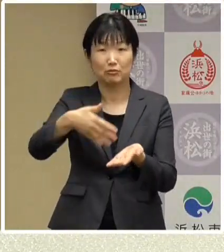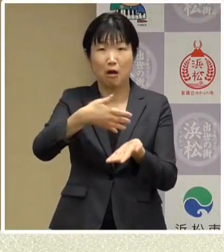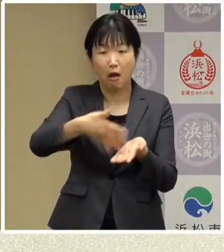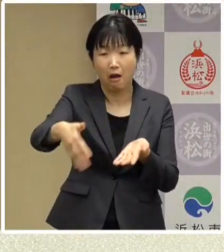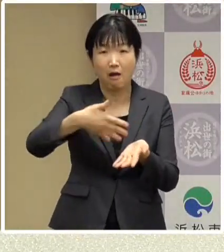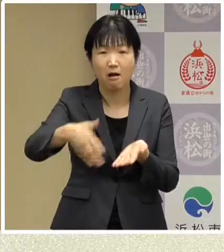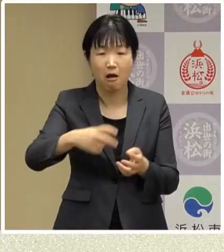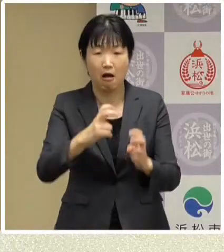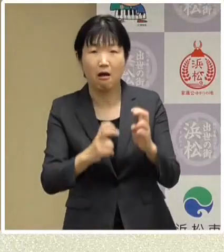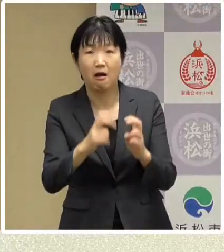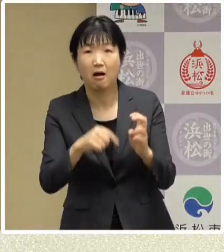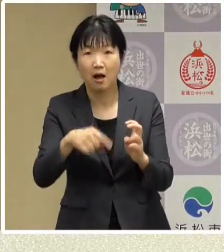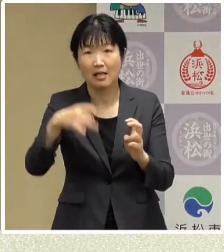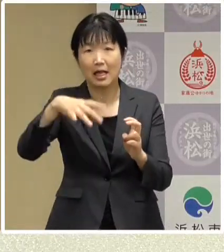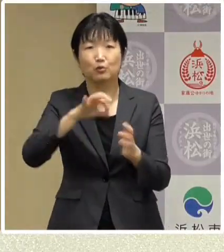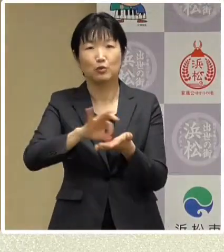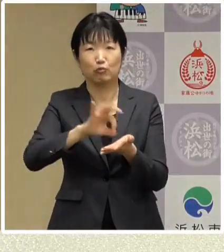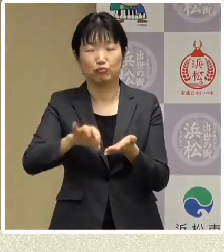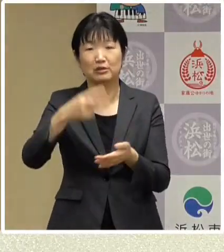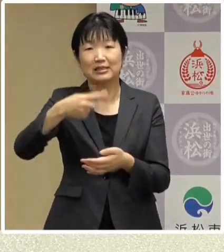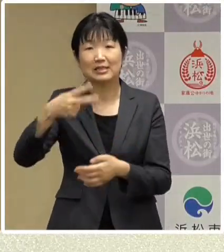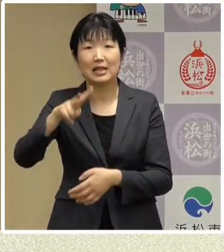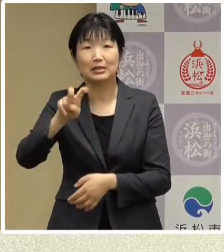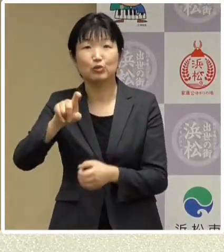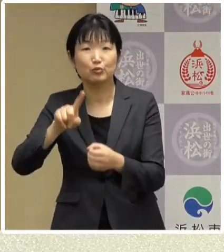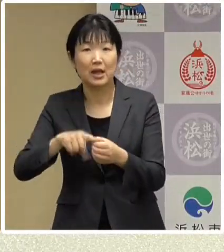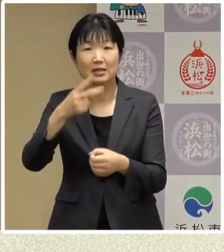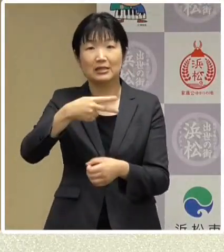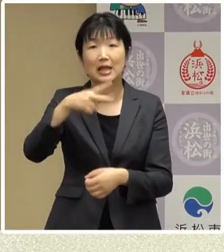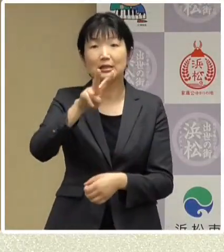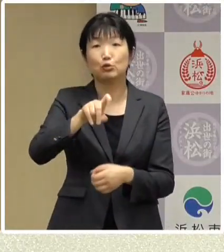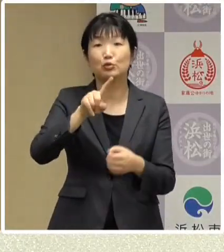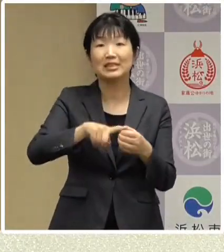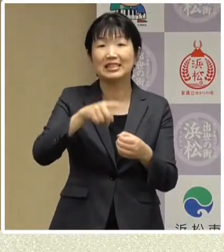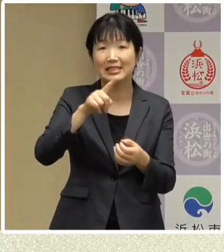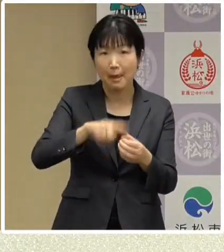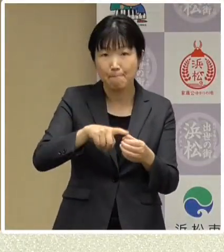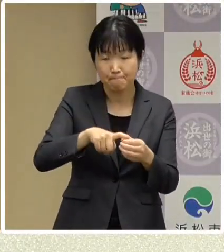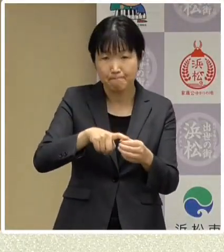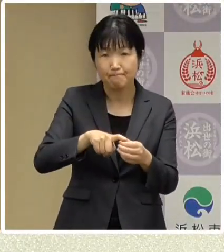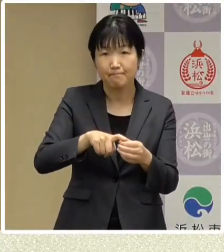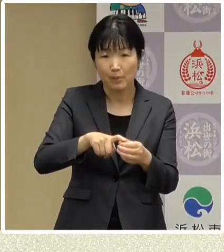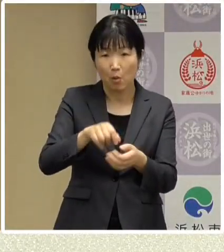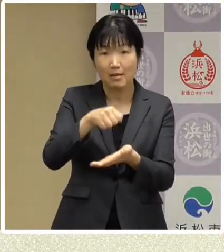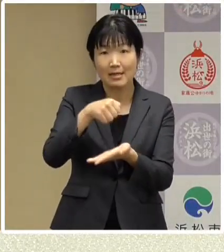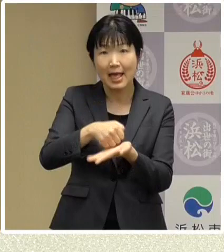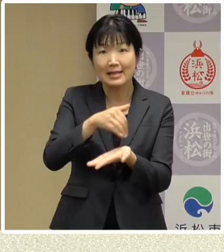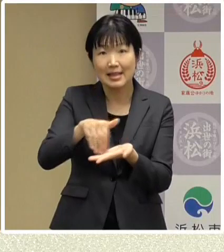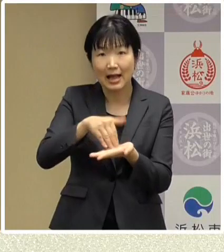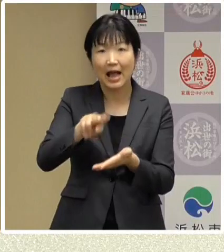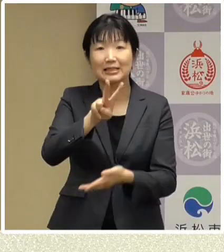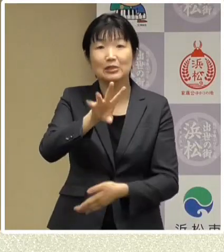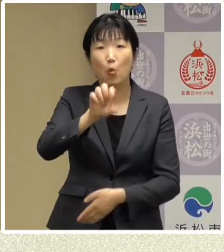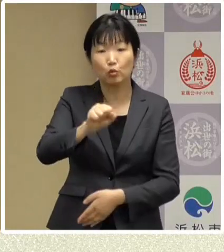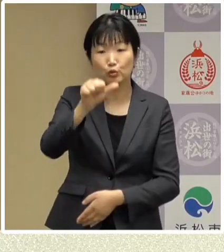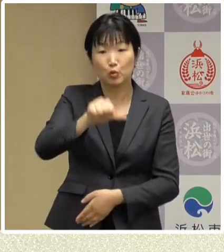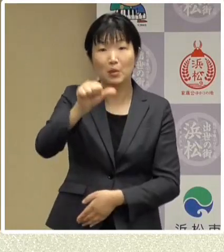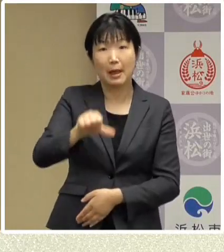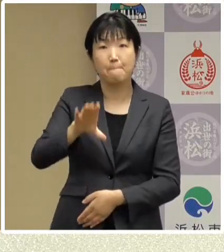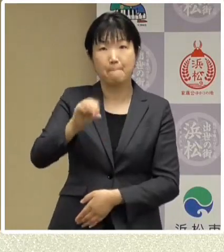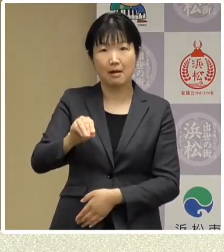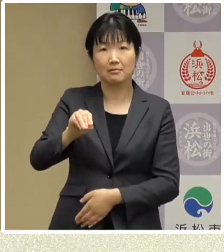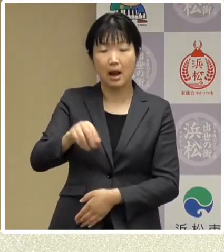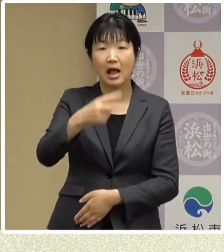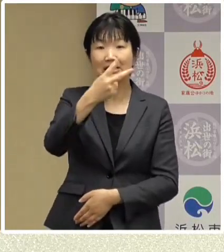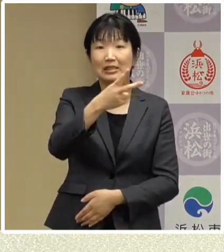えば、2020年、21年の決算がですね、2億5000万から2億